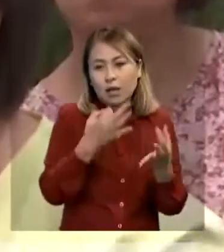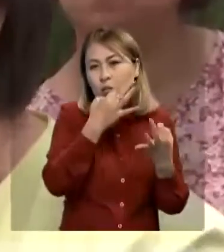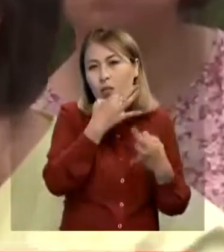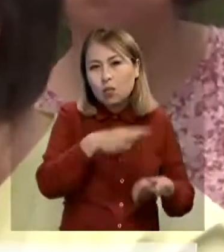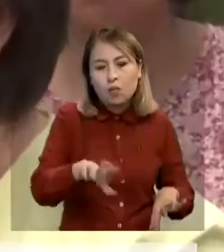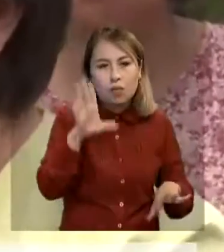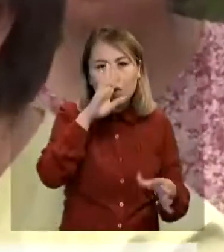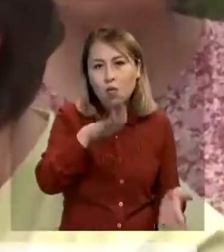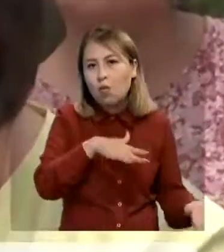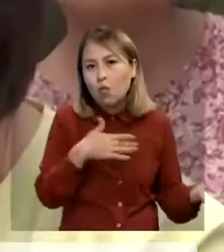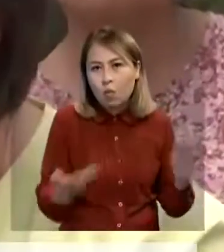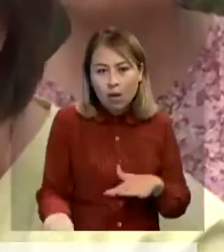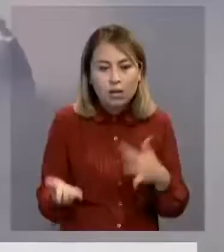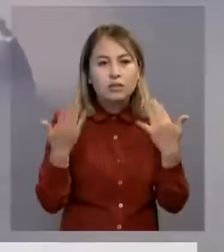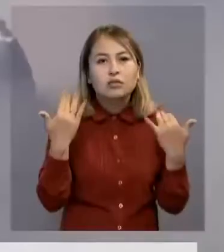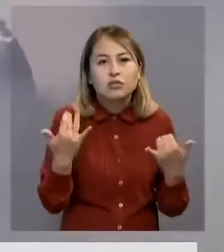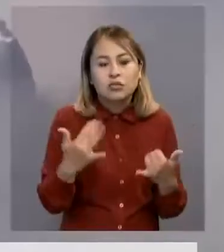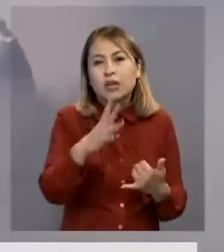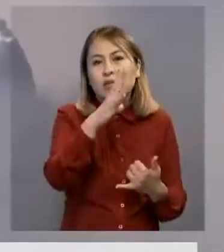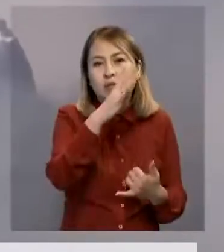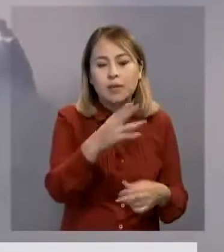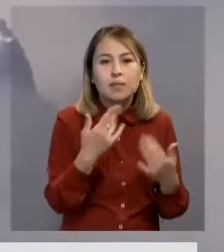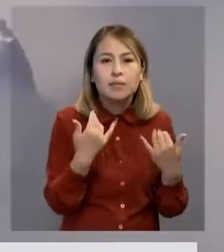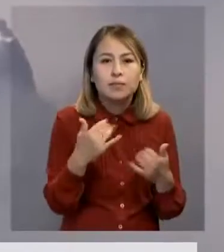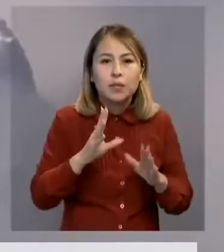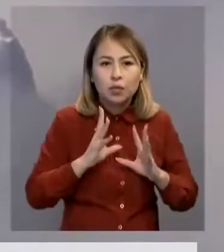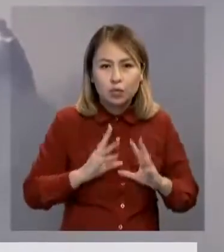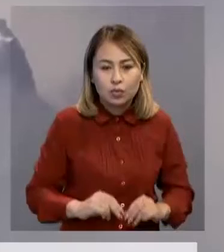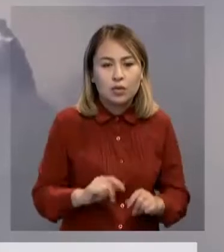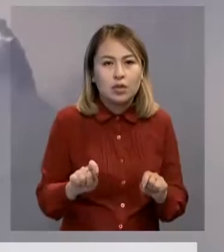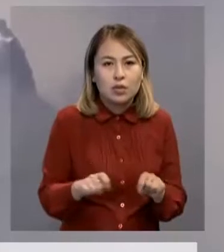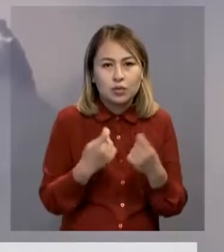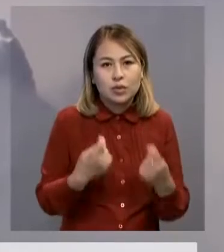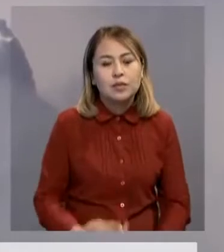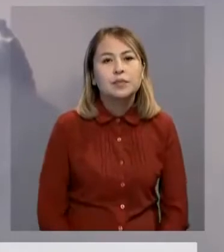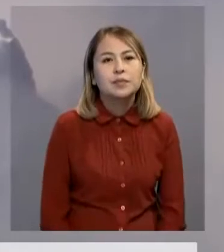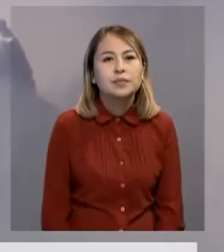келген уақытта құлап кетуі мүмкін. Қазіргі таңда бұл жағдай біздің тыныштығымызды бұзып отыр.